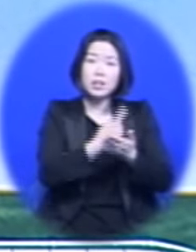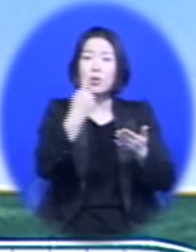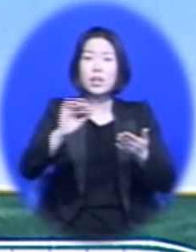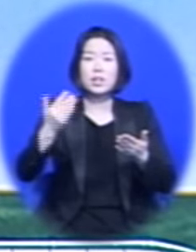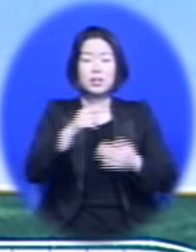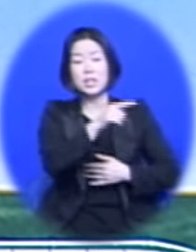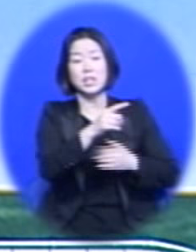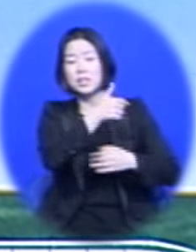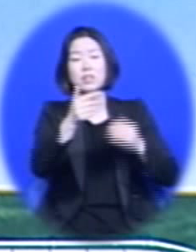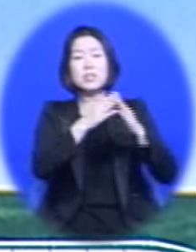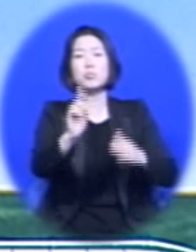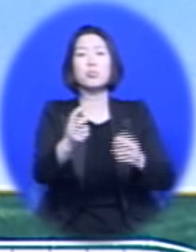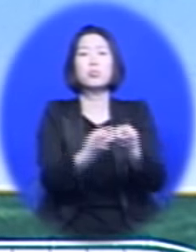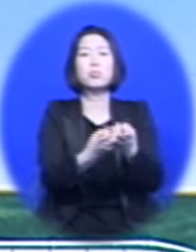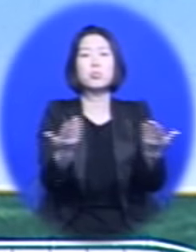어떻게 합니까?